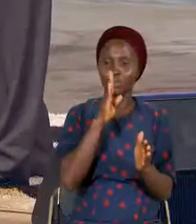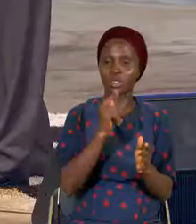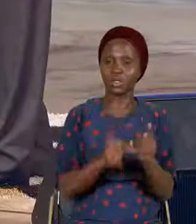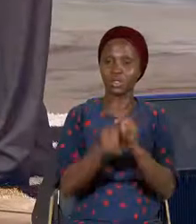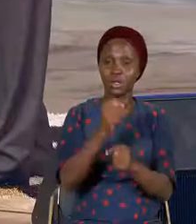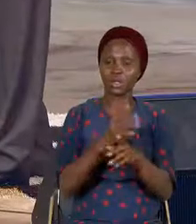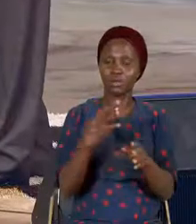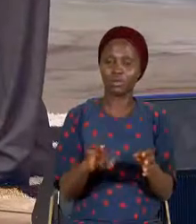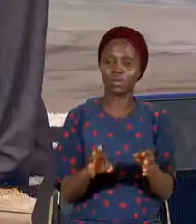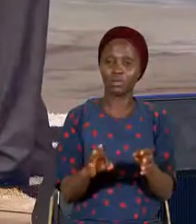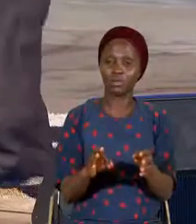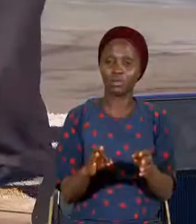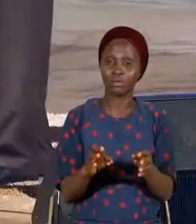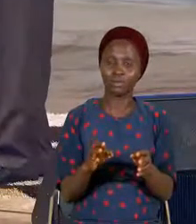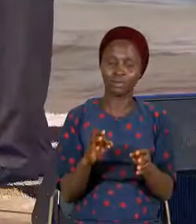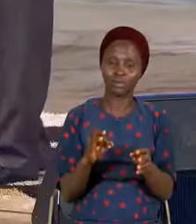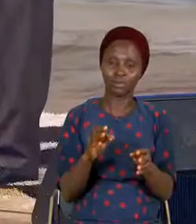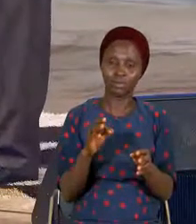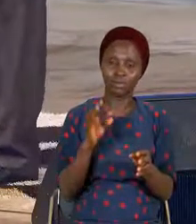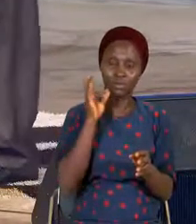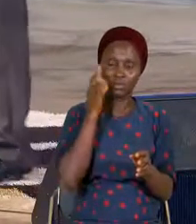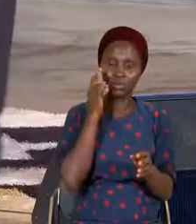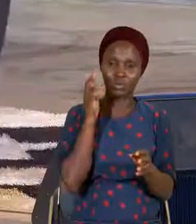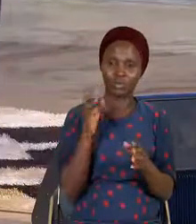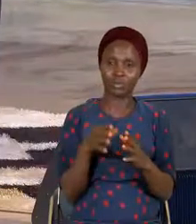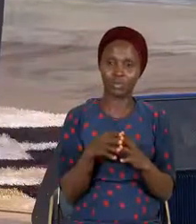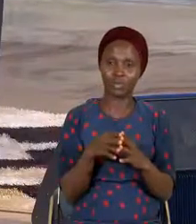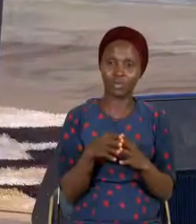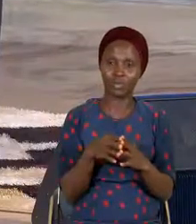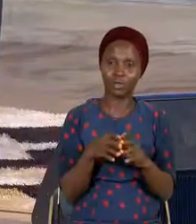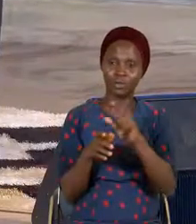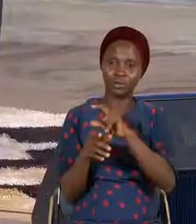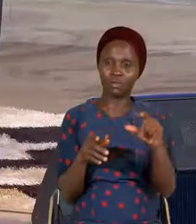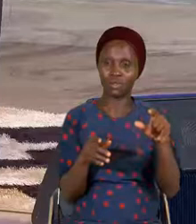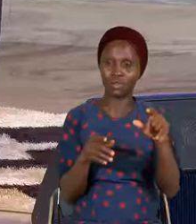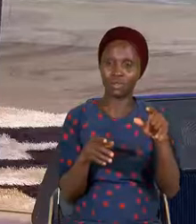quelque sorte les prémices de ses créatures. Verset 21.